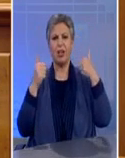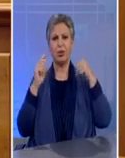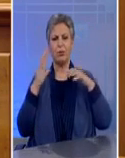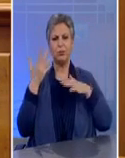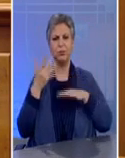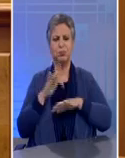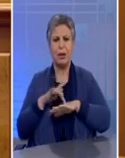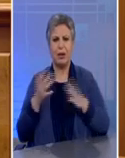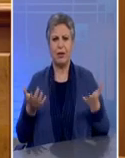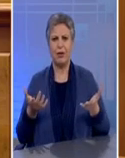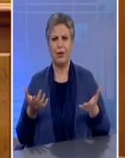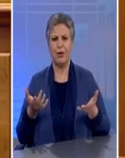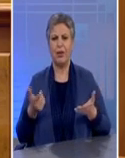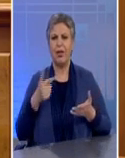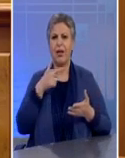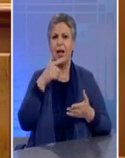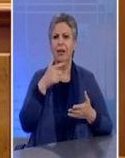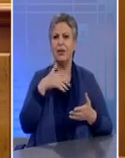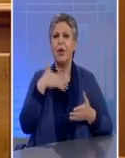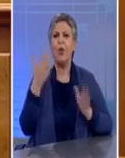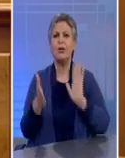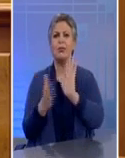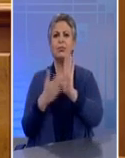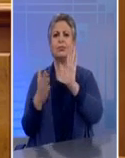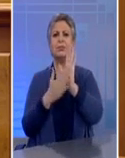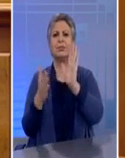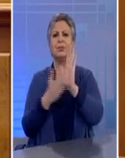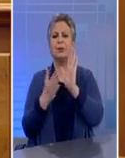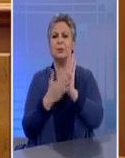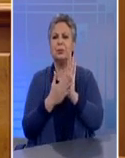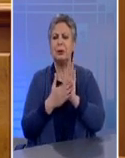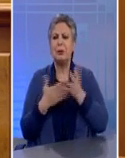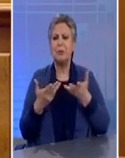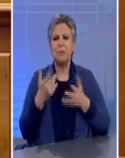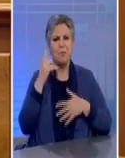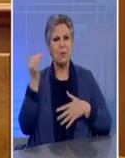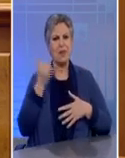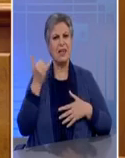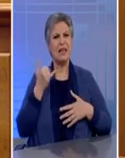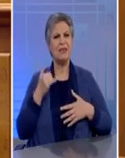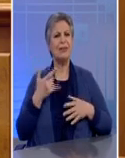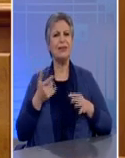ποιους πείθετε. Όταν χειροκροτείτε, τι χειροκροτείτε? Δεν έχω καταλάβει τι χειροκροτείτε, ειλικρινά.